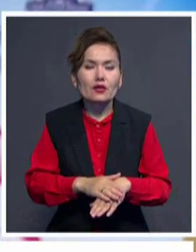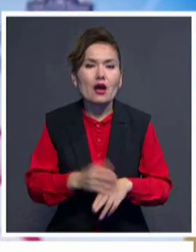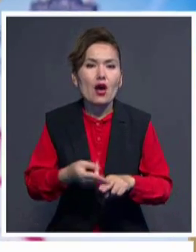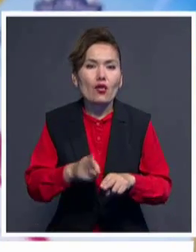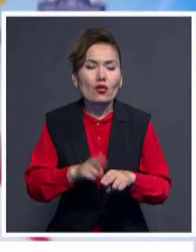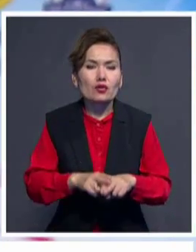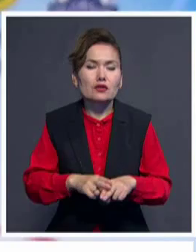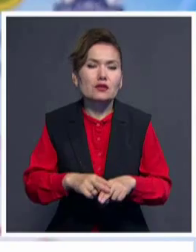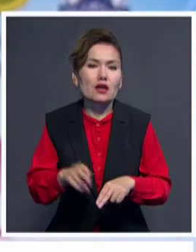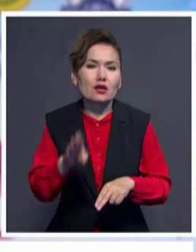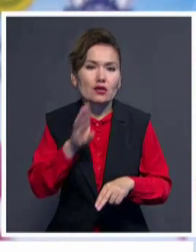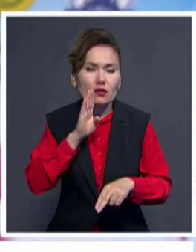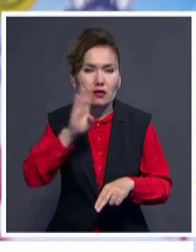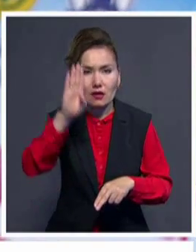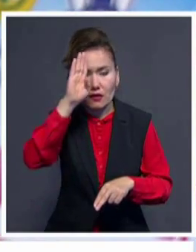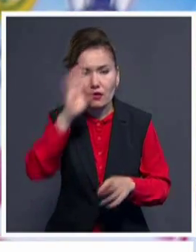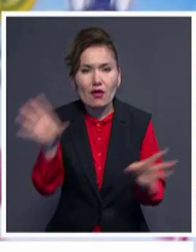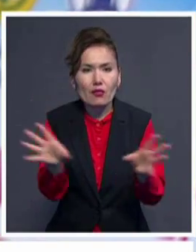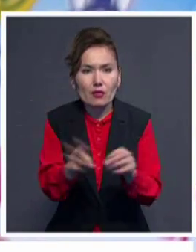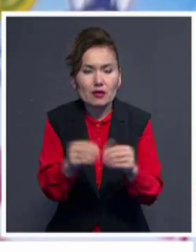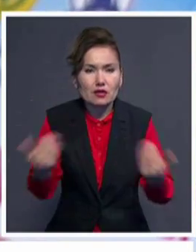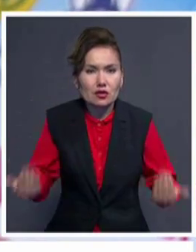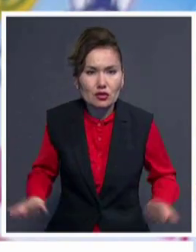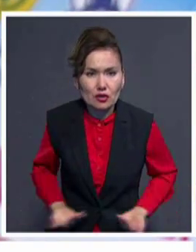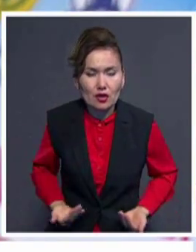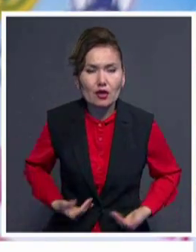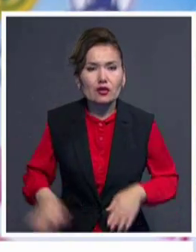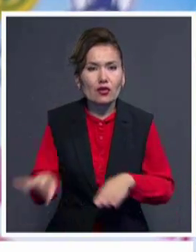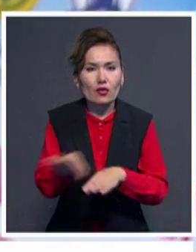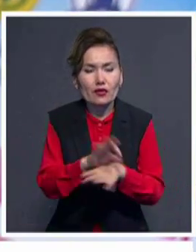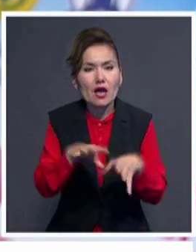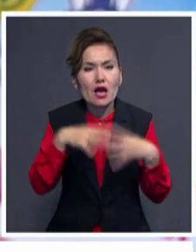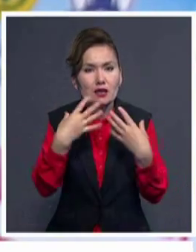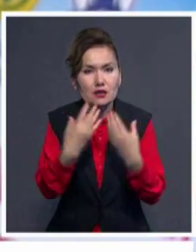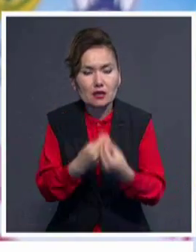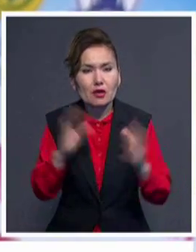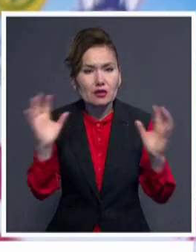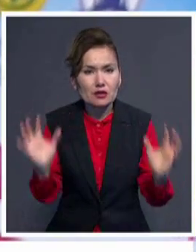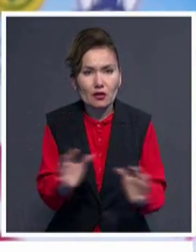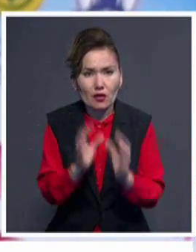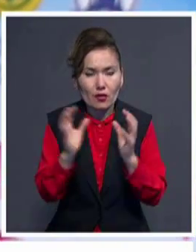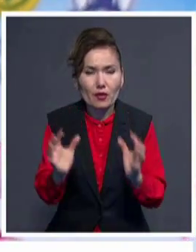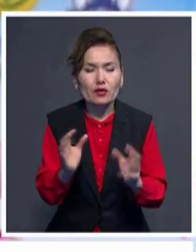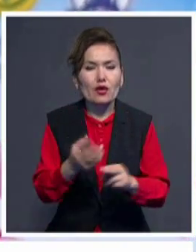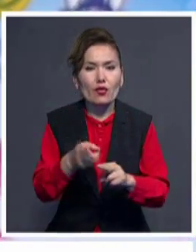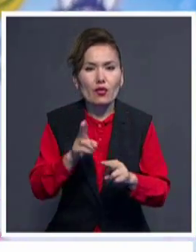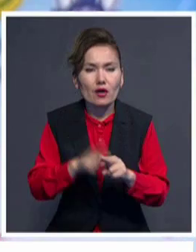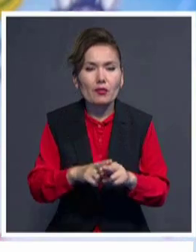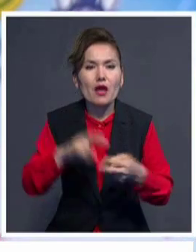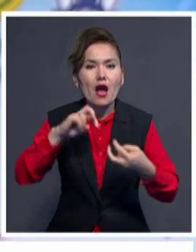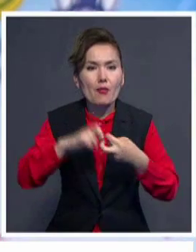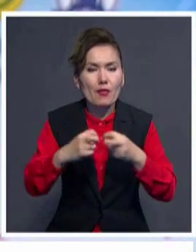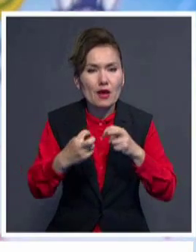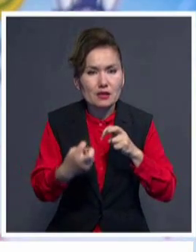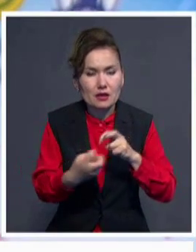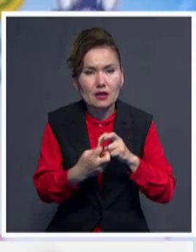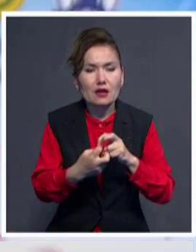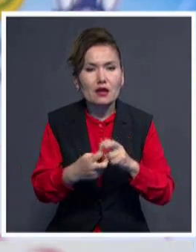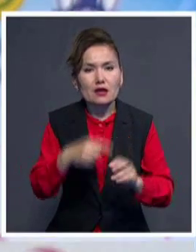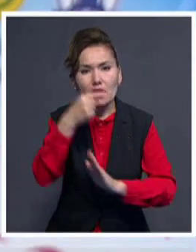арасын жақындататын, жарасым дейтін, отбасын бір жақсы бір деңгейге жеткізетін мәселелер